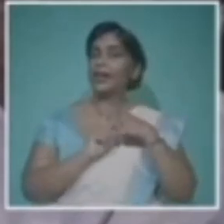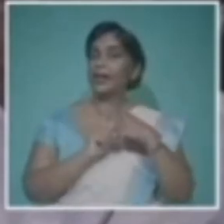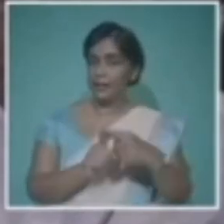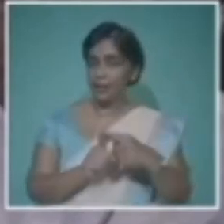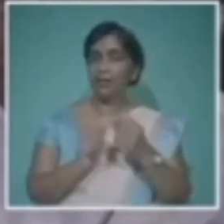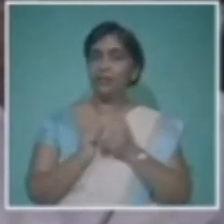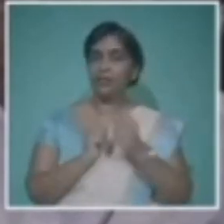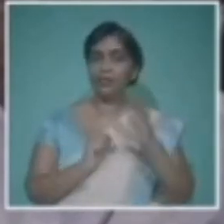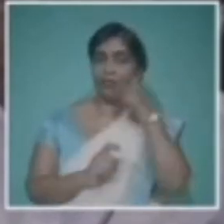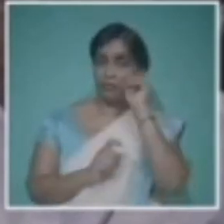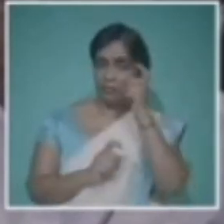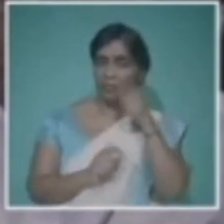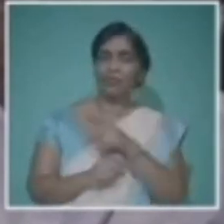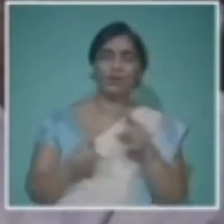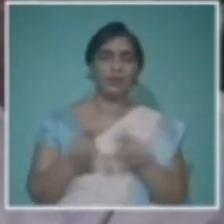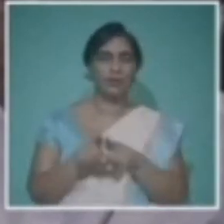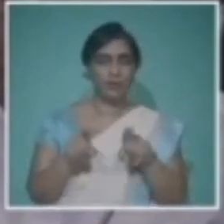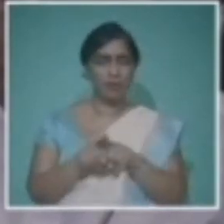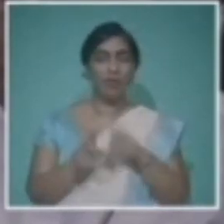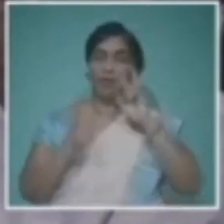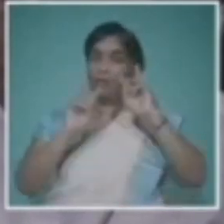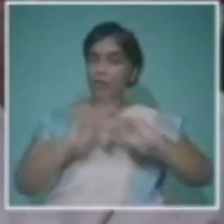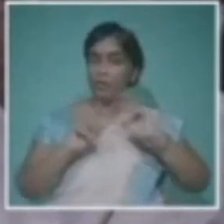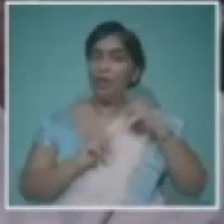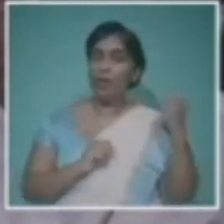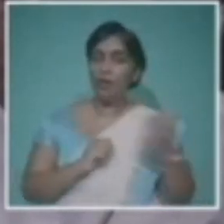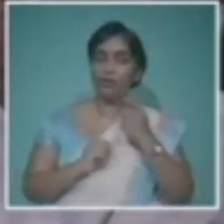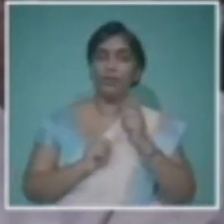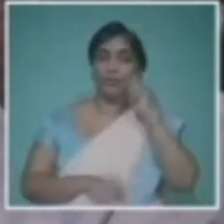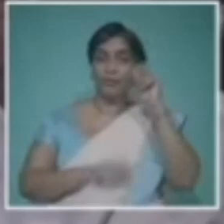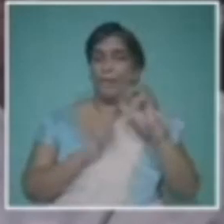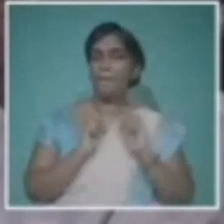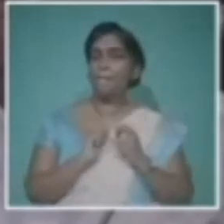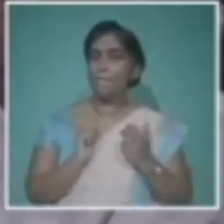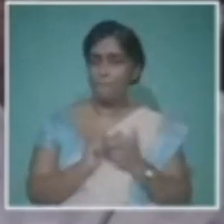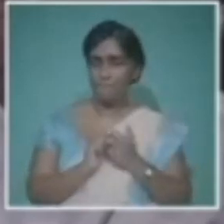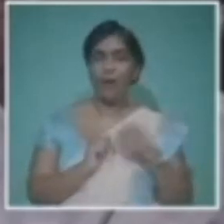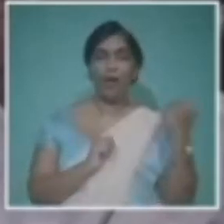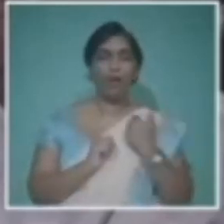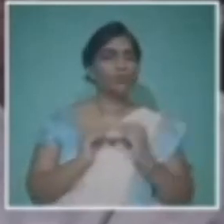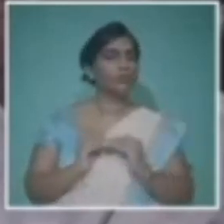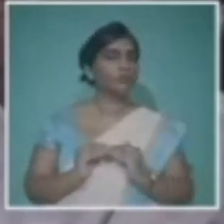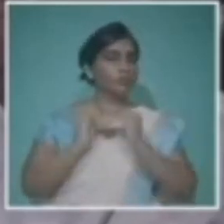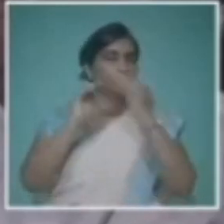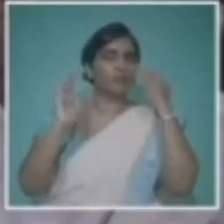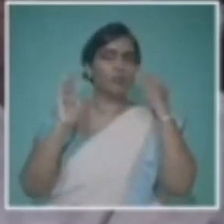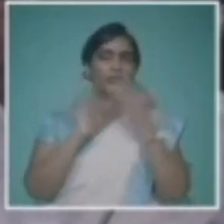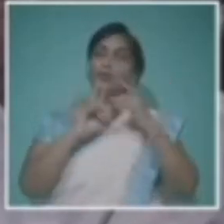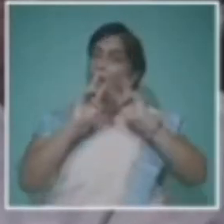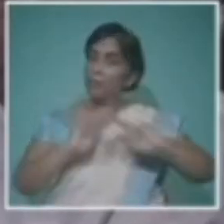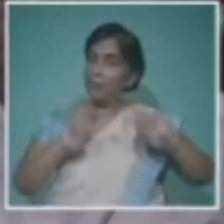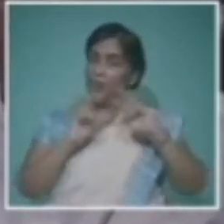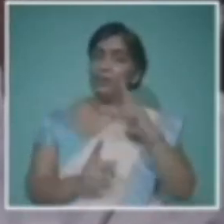කරගත් අධීක්ෂණය හා පර්යේෂණ අලුතෙන් මතුවන පාරිභෝගික ගැටලු සහ නව ප්‍රවණතා පිළිබඳ පර්යේෂණ